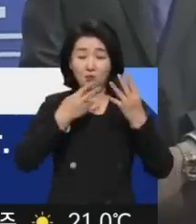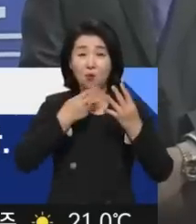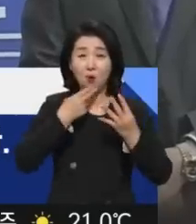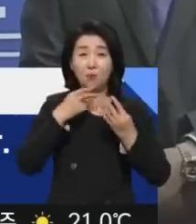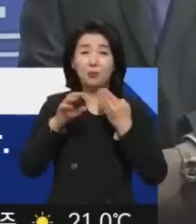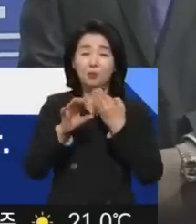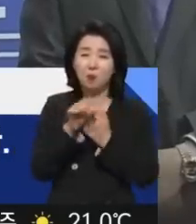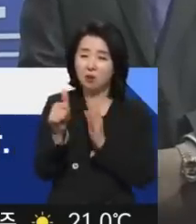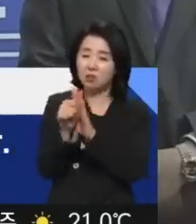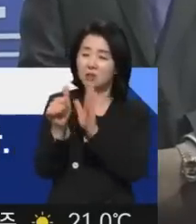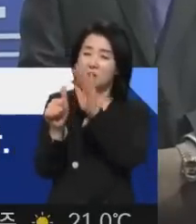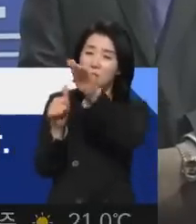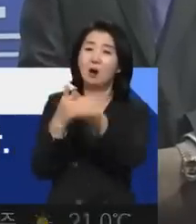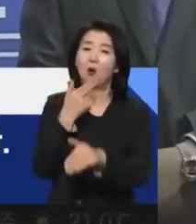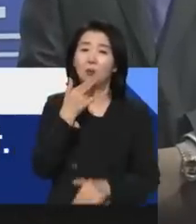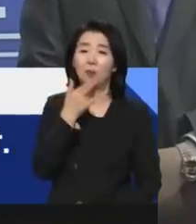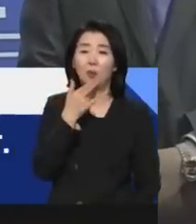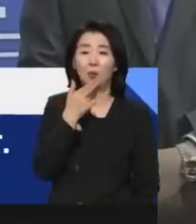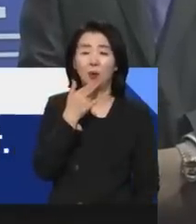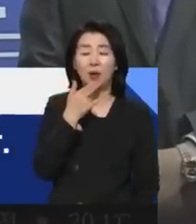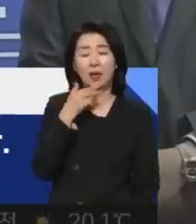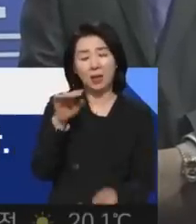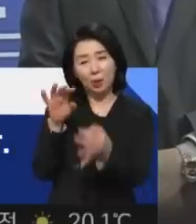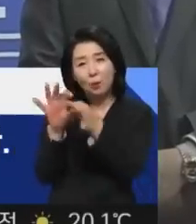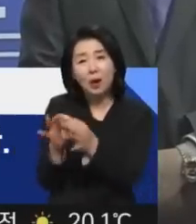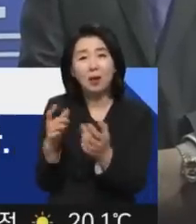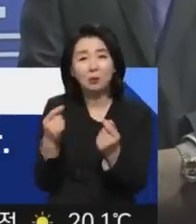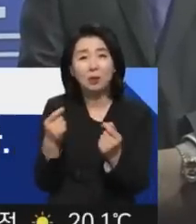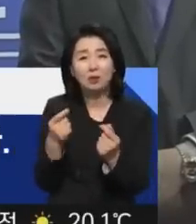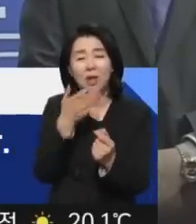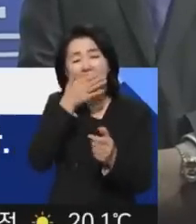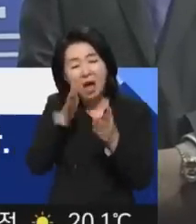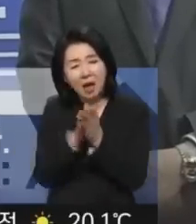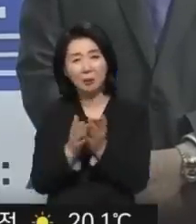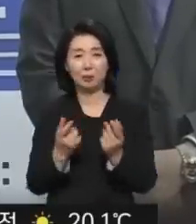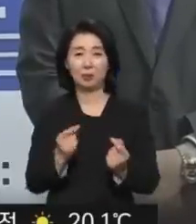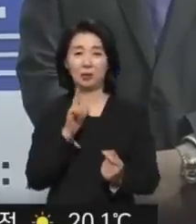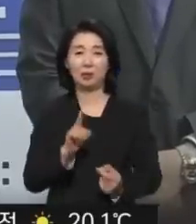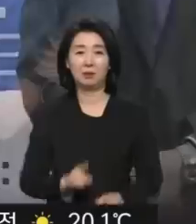올라갑니다. 한편으로 보는 겁니다. 윤석열 대통령까지도.